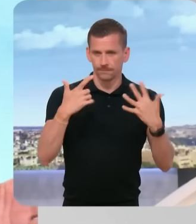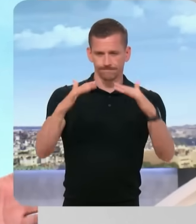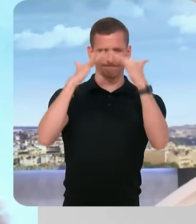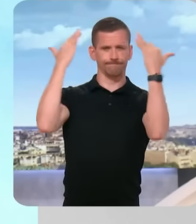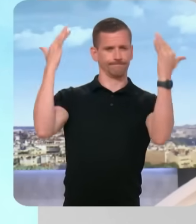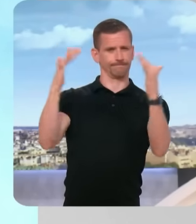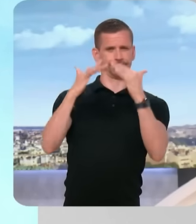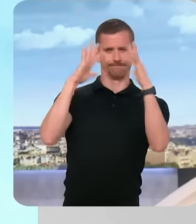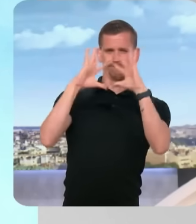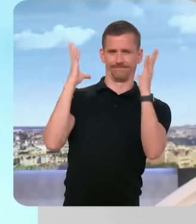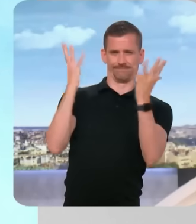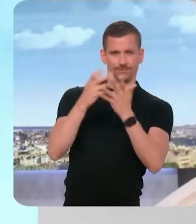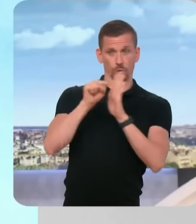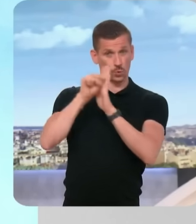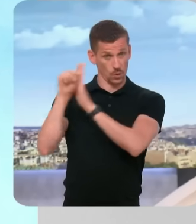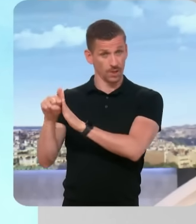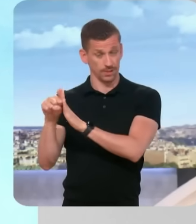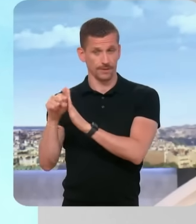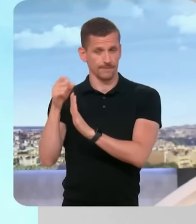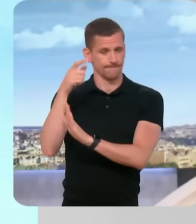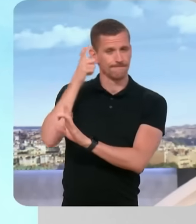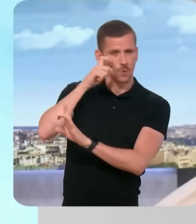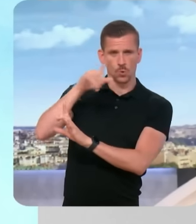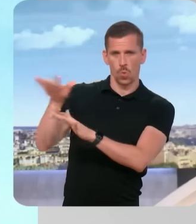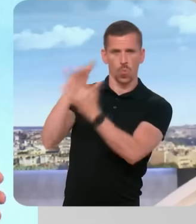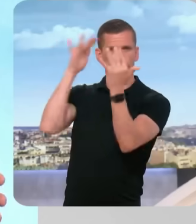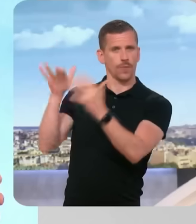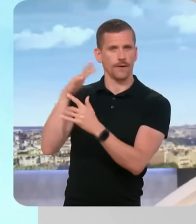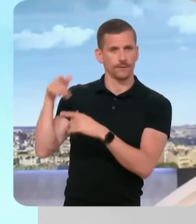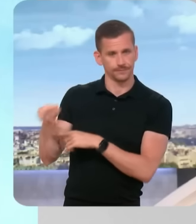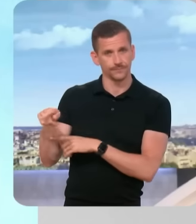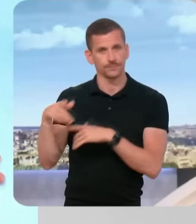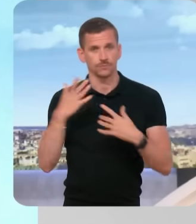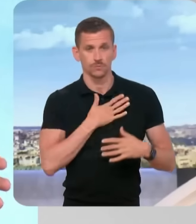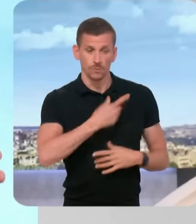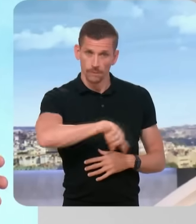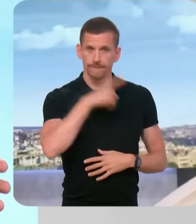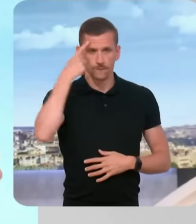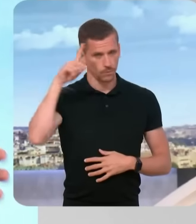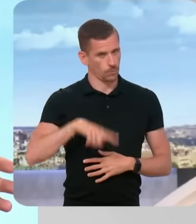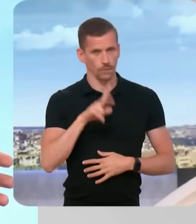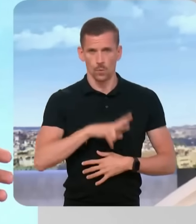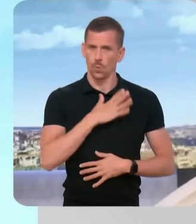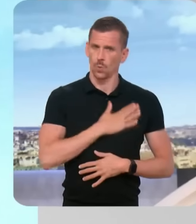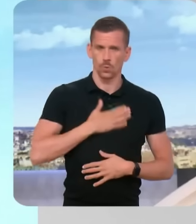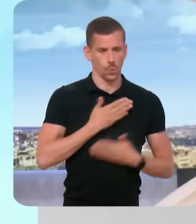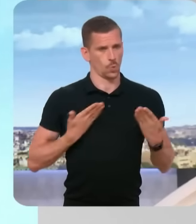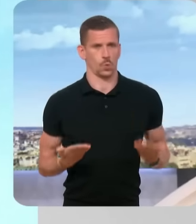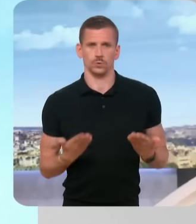dos à dos le nouveau Front populaire, en tout cas France insoumise, et l'extrême droite. Alors je suis heureux qu'aujourd'hui, dernier jour de